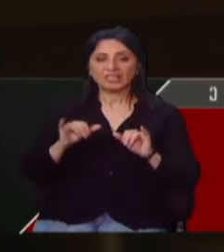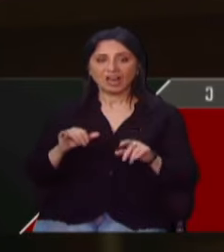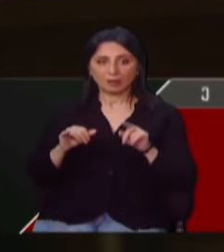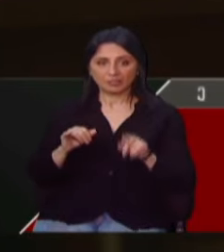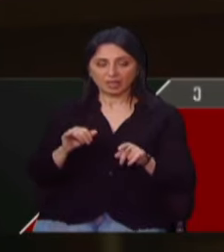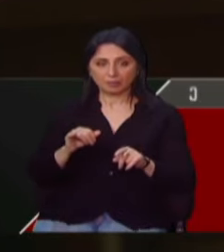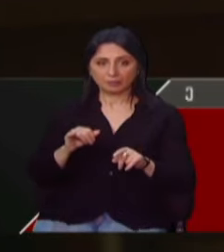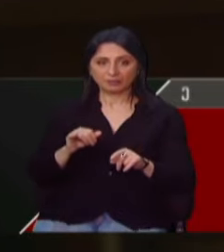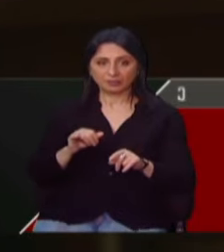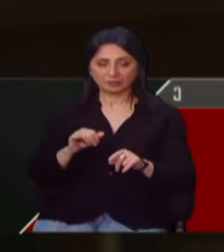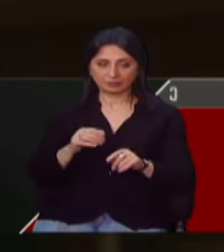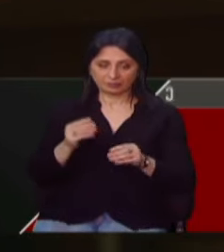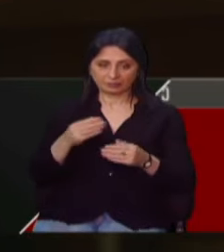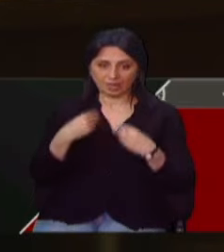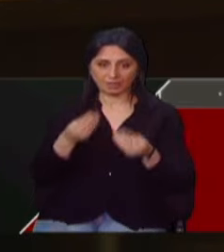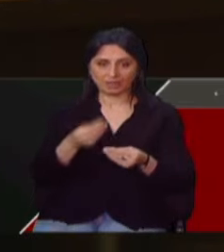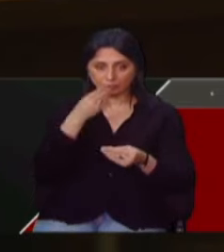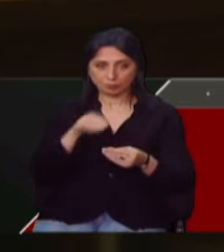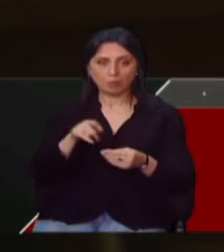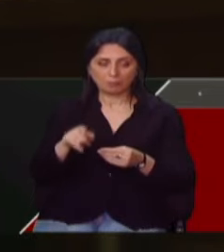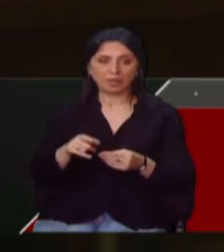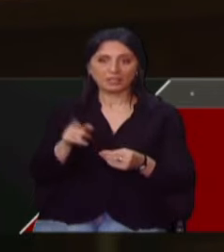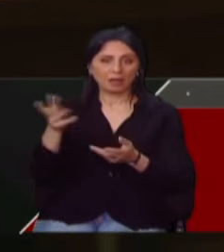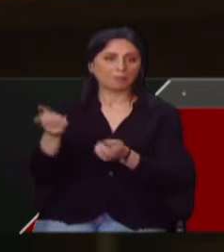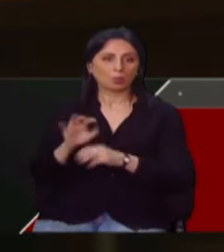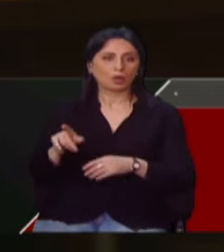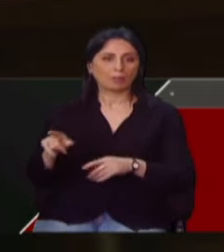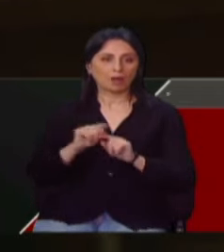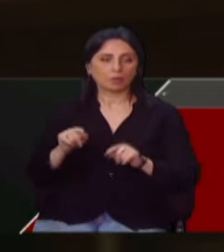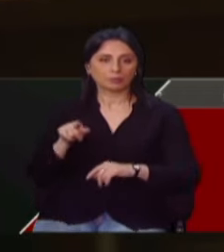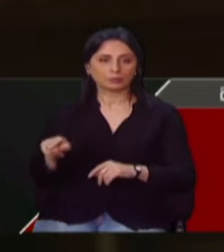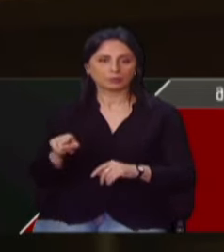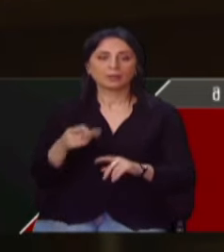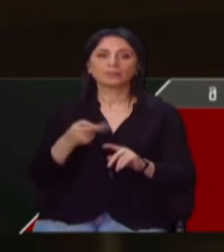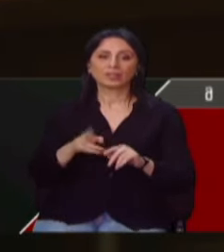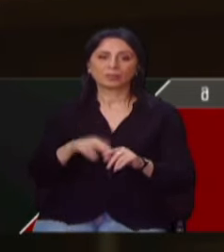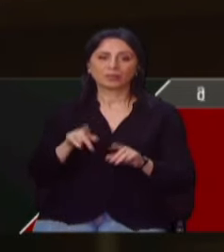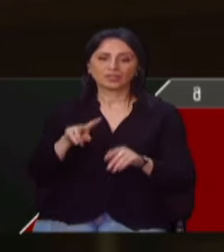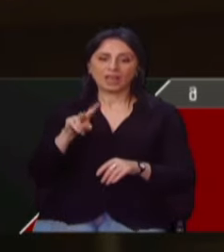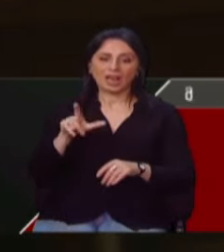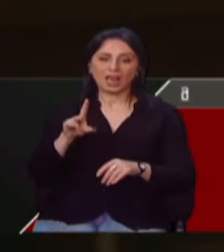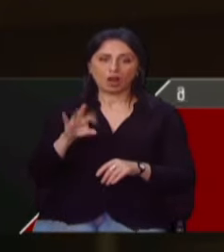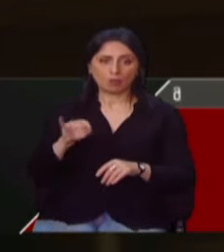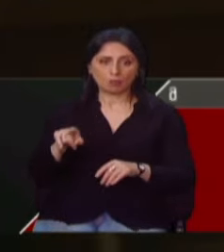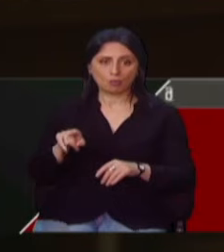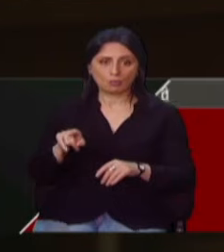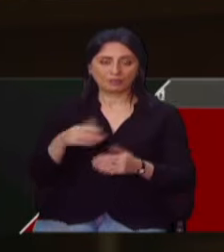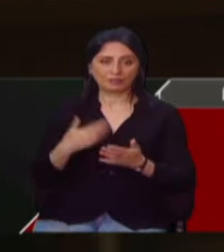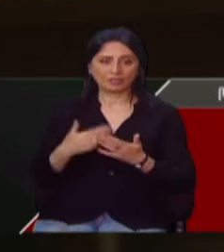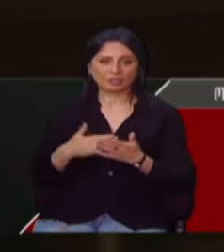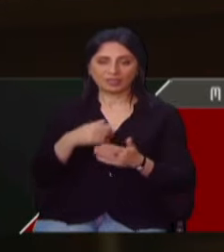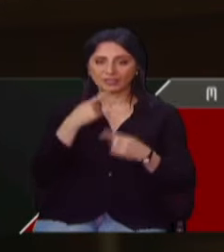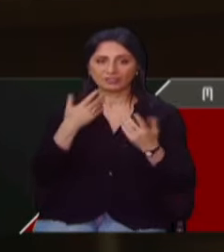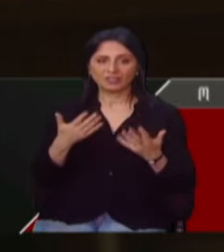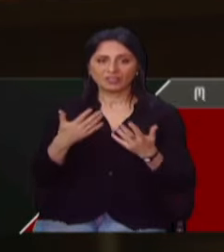განვითარებას მოასწავებს, რა თქმა უნდა, მათთვის მიუღებელი არის და ამიტომ ლელოს, ასე ვთქვათ,